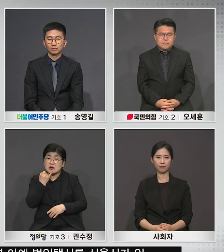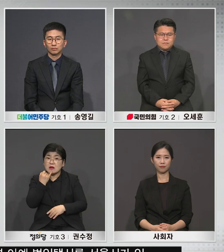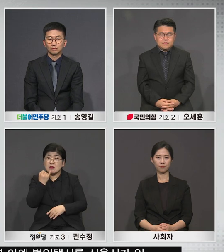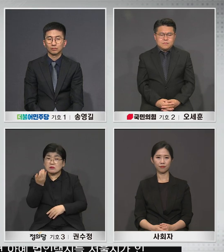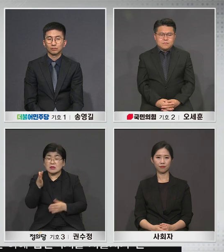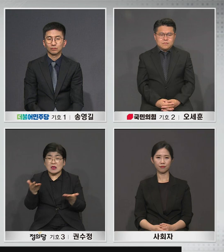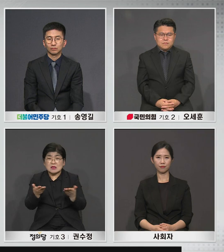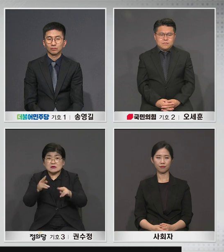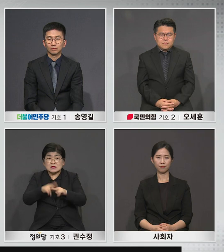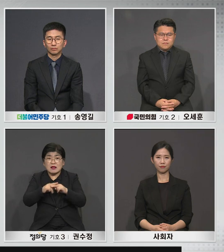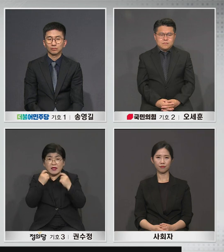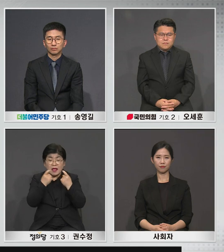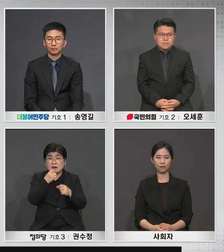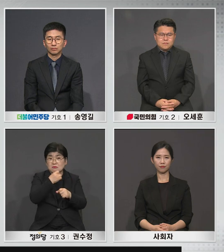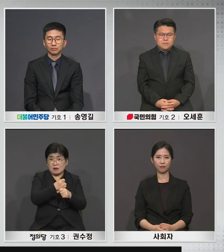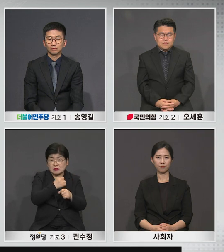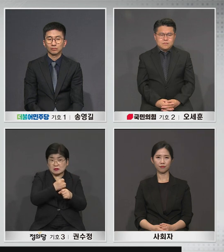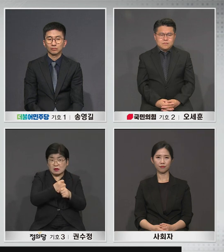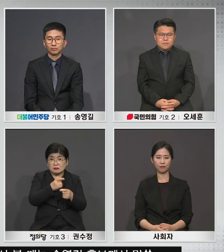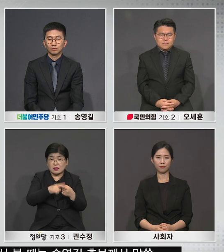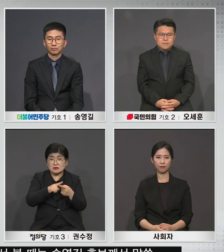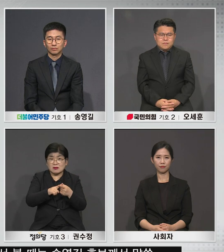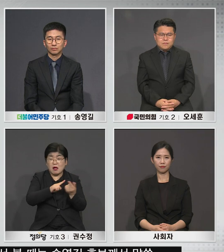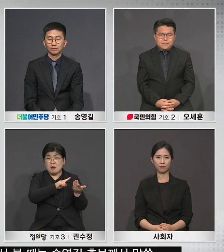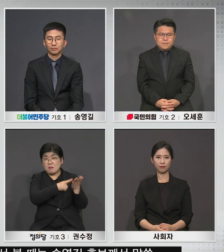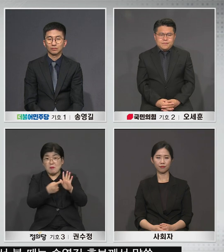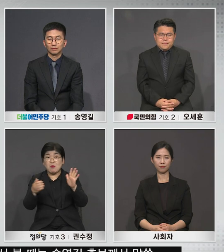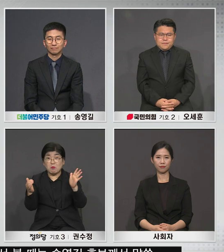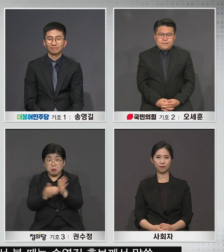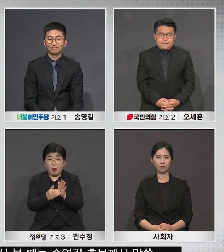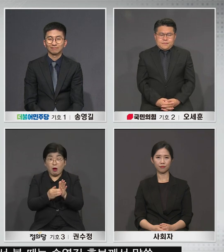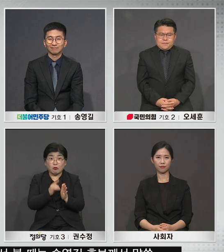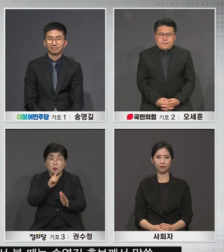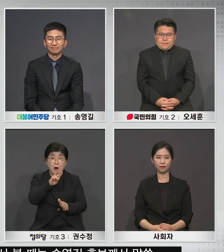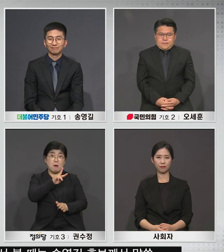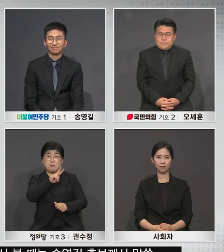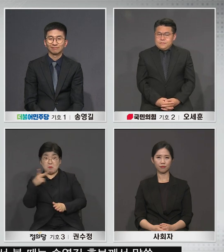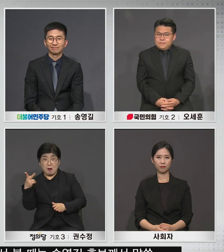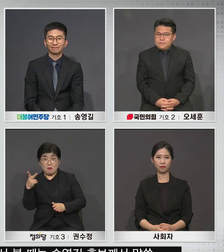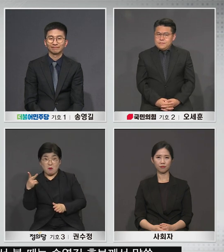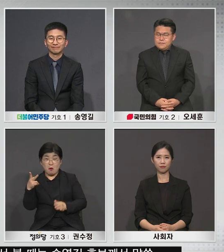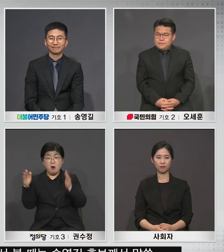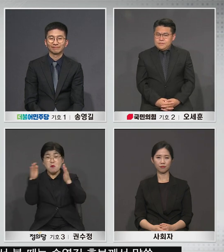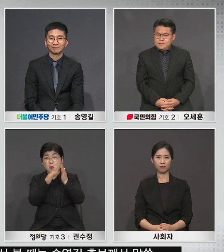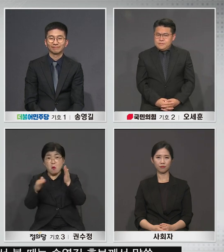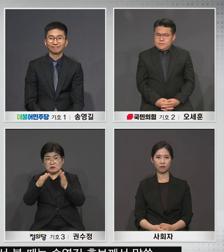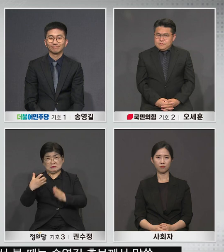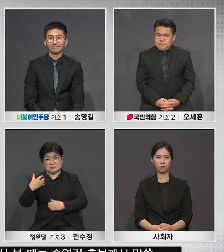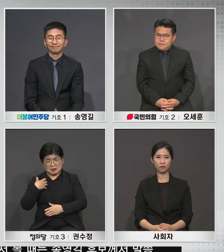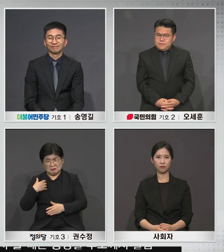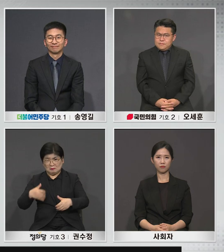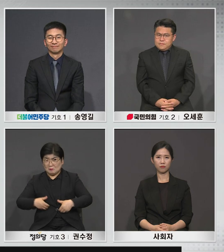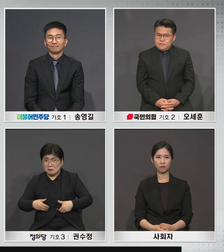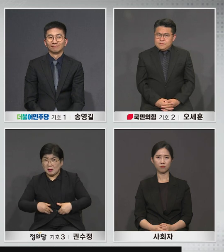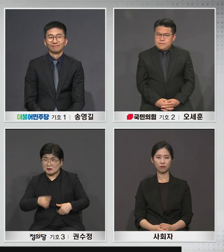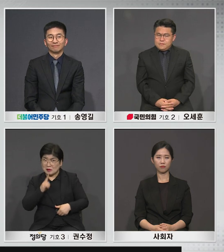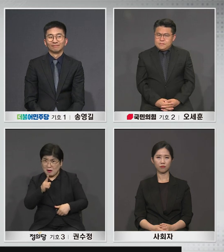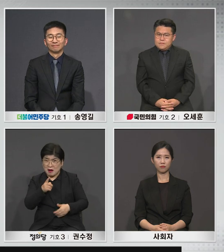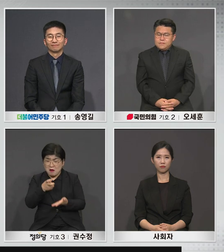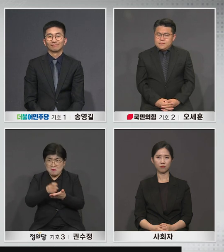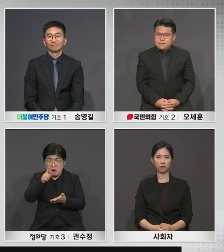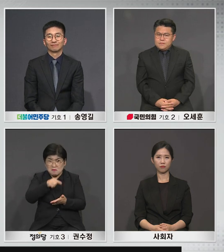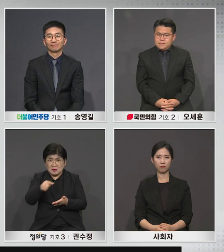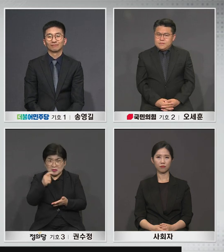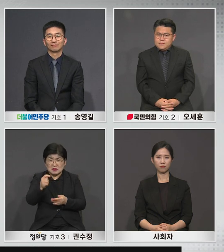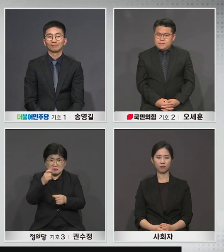일자리는 민간이 만드는 것이다라고 소신을껏 말씀을 하시다가 또 어떤 정책에 대해서는 또 공공이 책임지고 나서서 이렇게 법인택시화시켜서